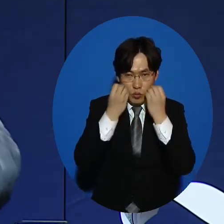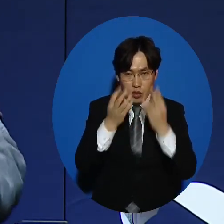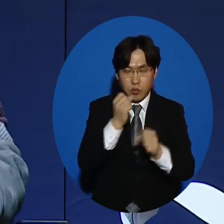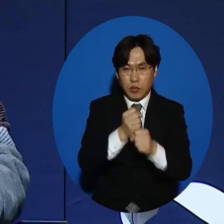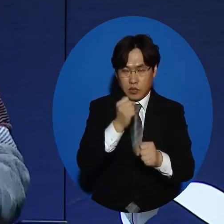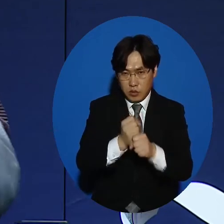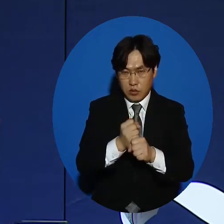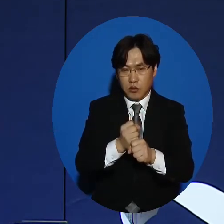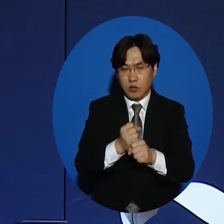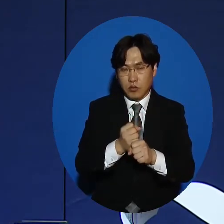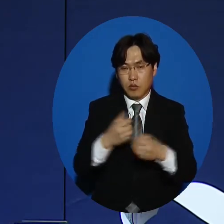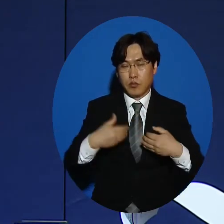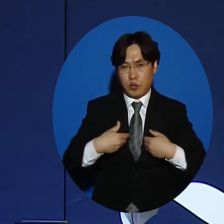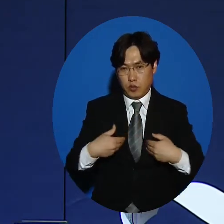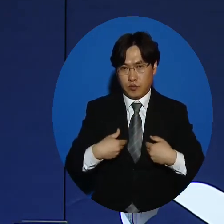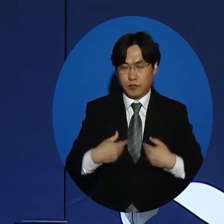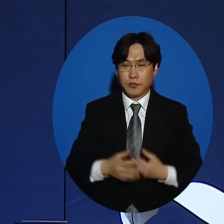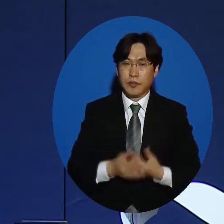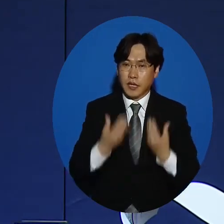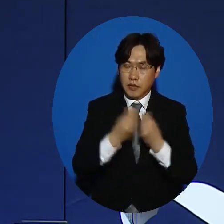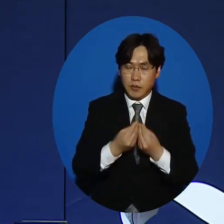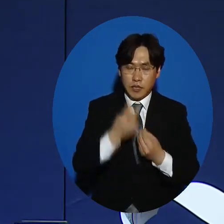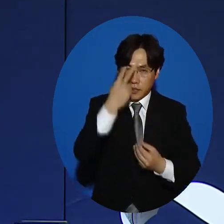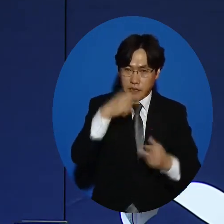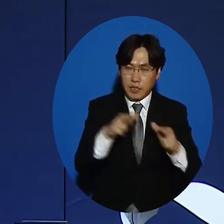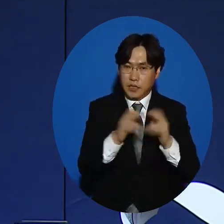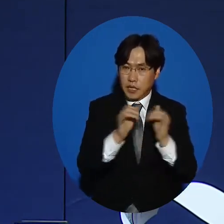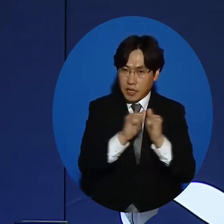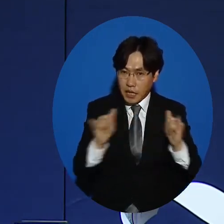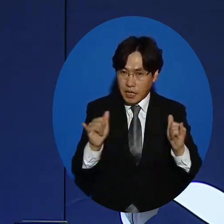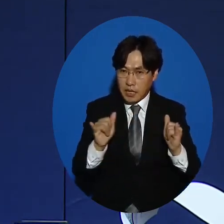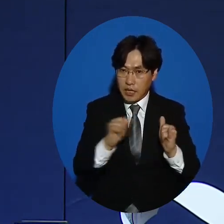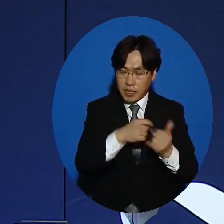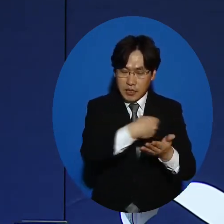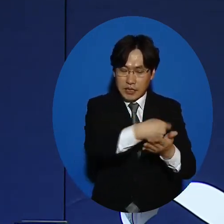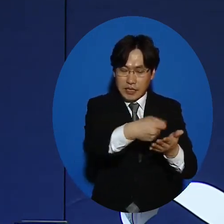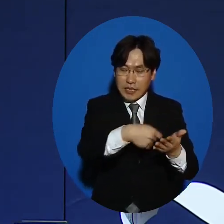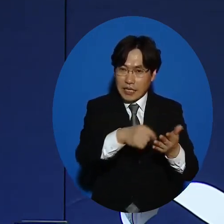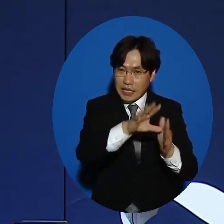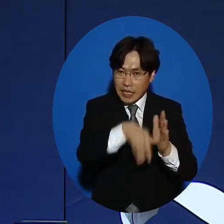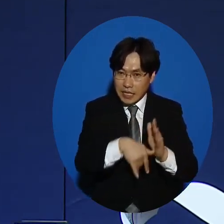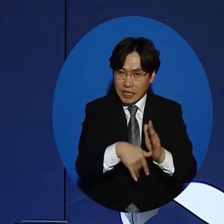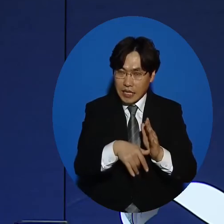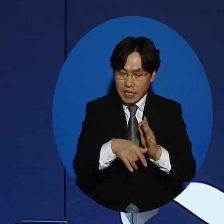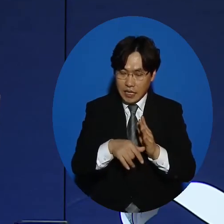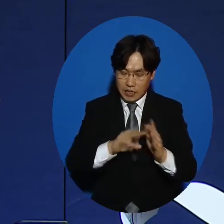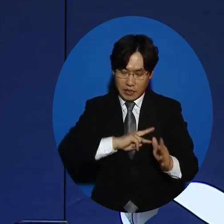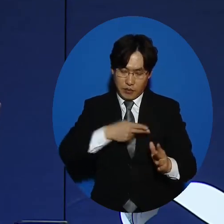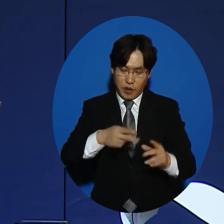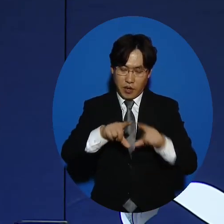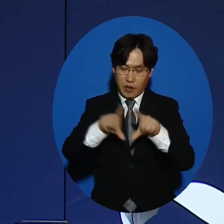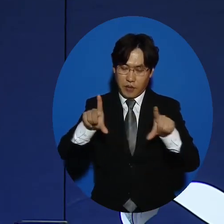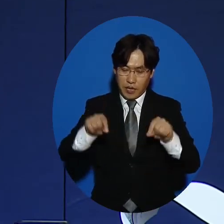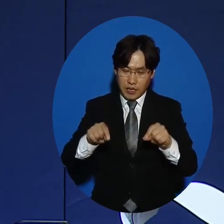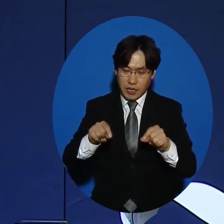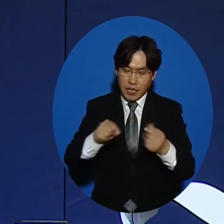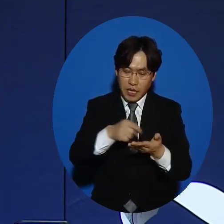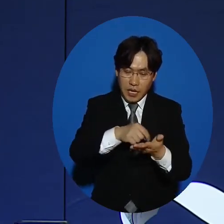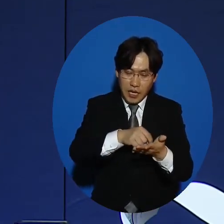프로그램들도 필요하고요. 뭐 예를 들면 우리 시각장애인들에게 사인하는 거 가르칠 때 명함에다가 이렇게 공간을